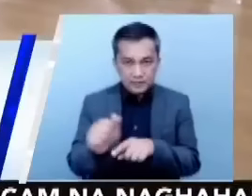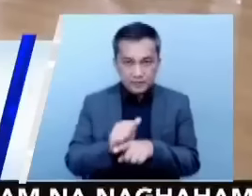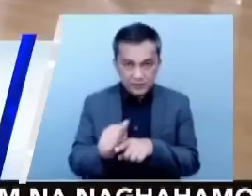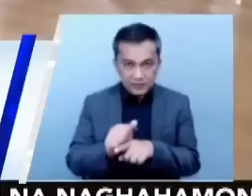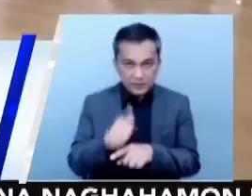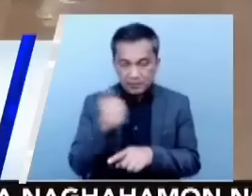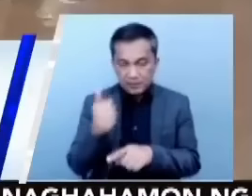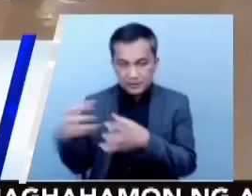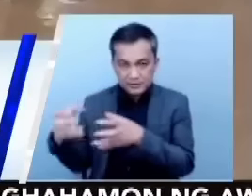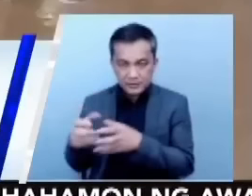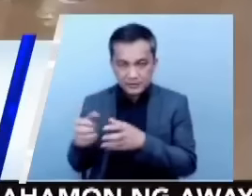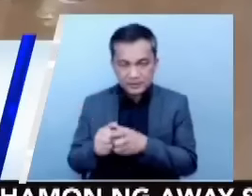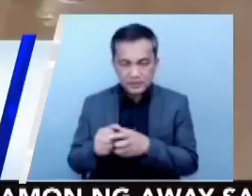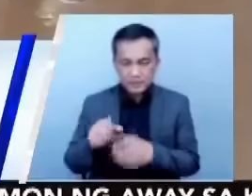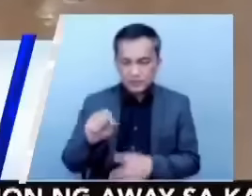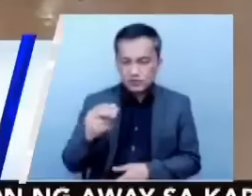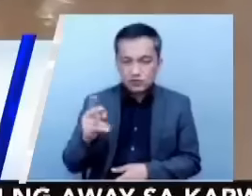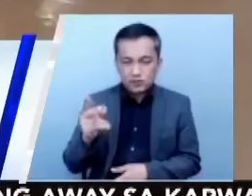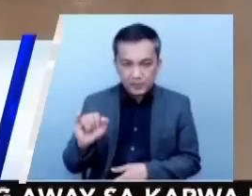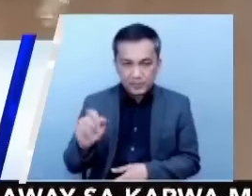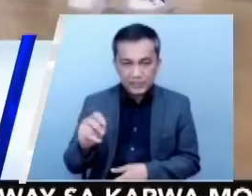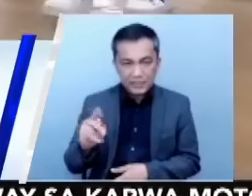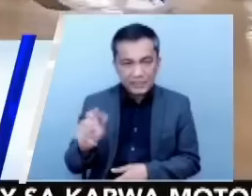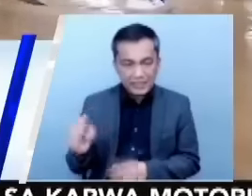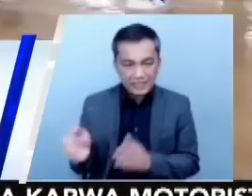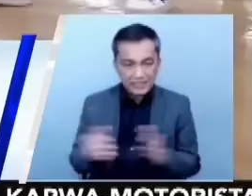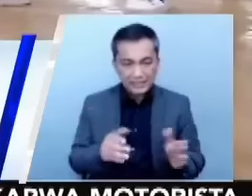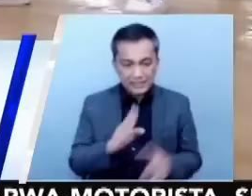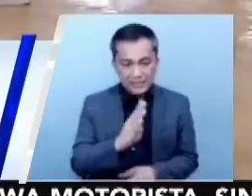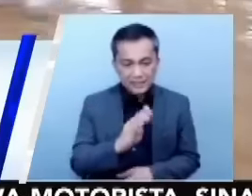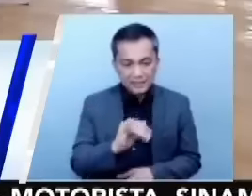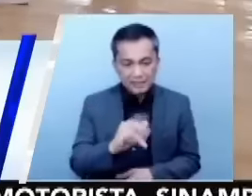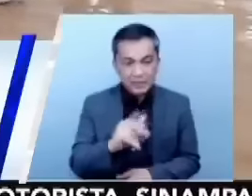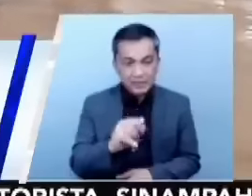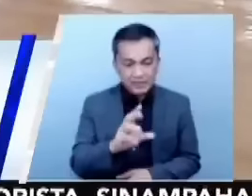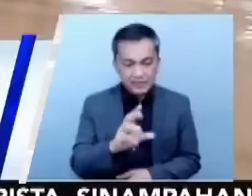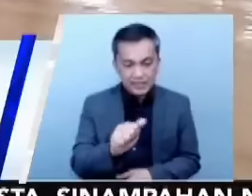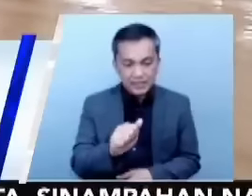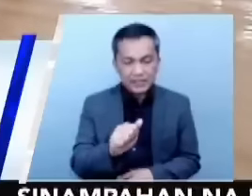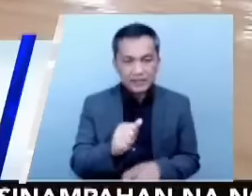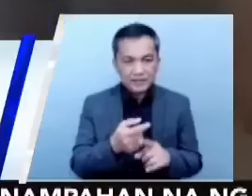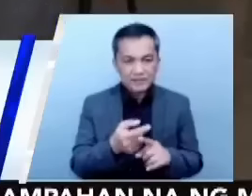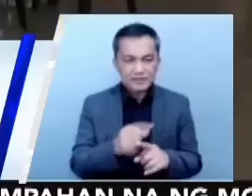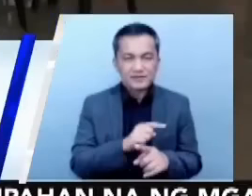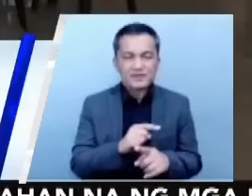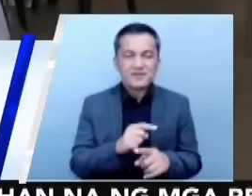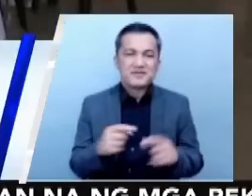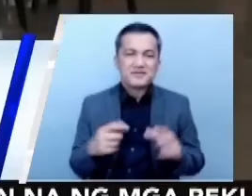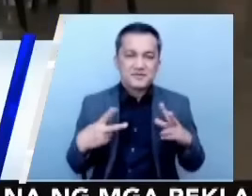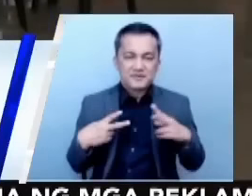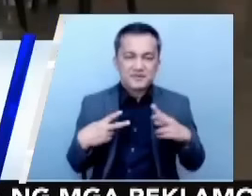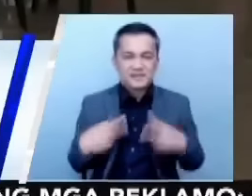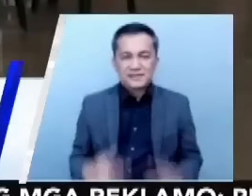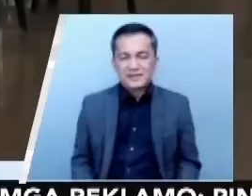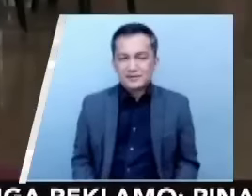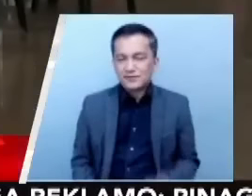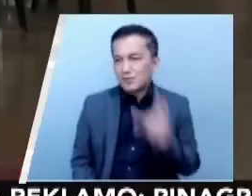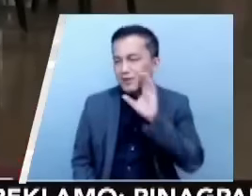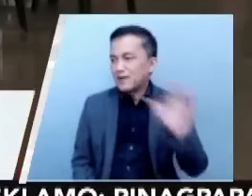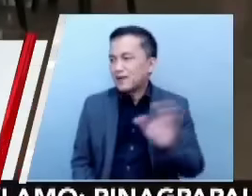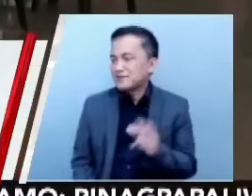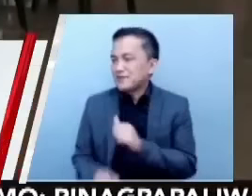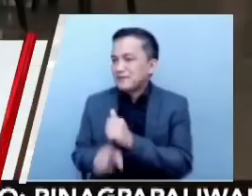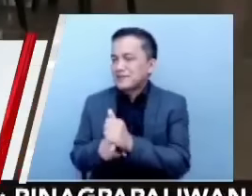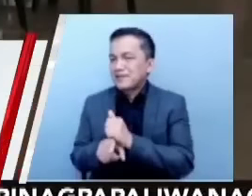Shubi Etrata at Bianca Manalo, nagagagaling lang ng bakasyon. Ibang klase yung fight training, yung talagang